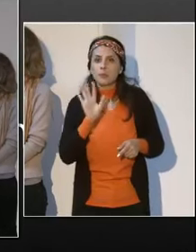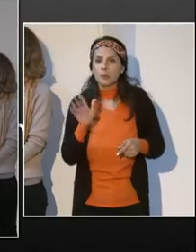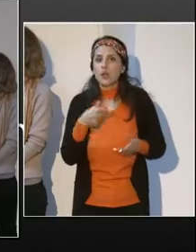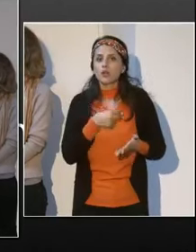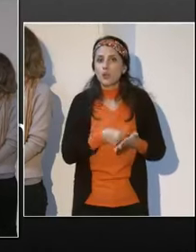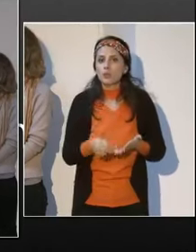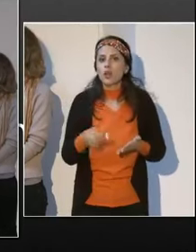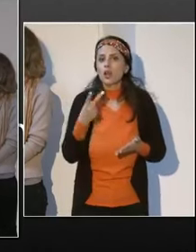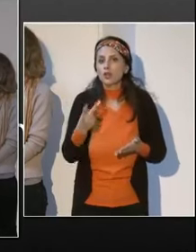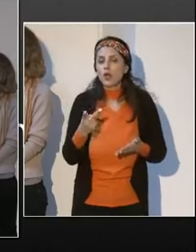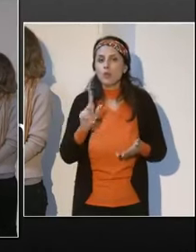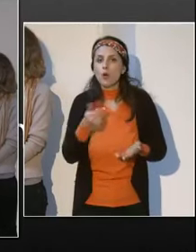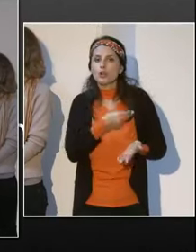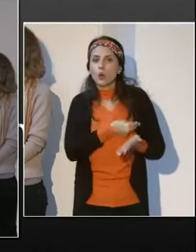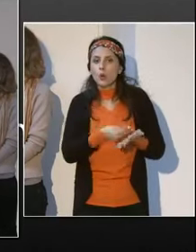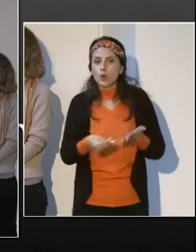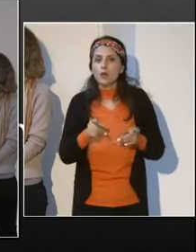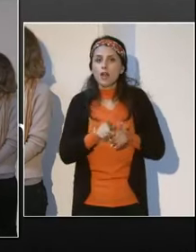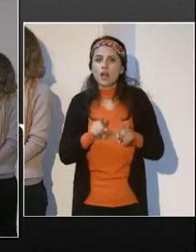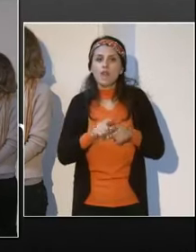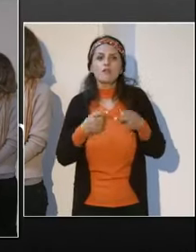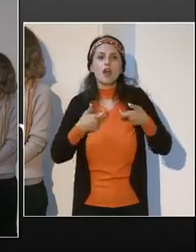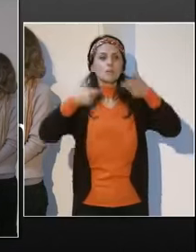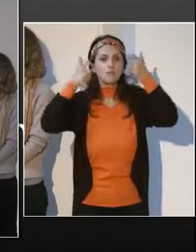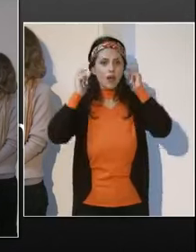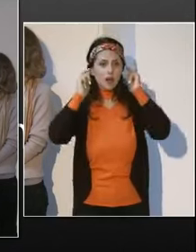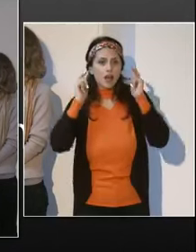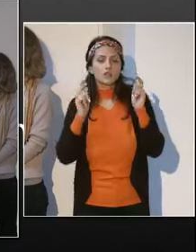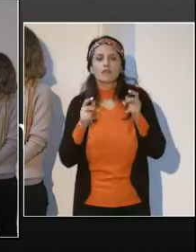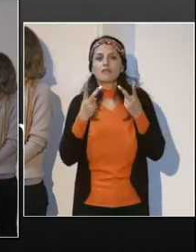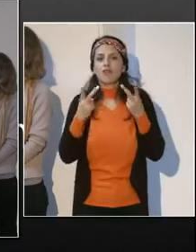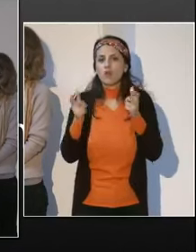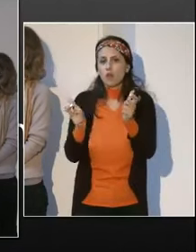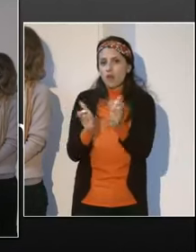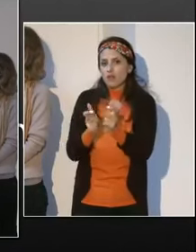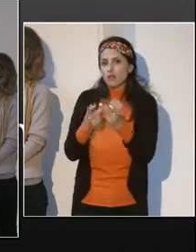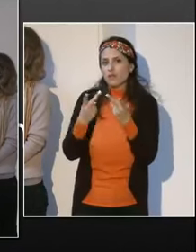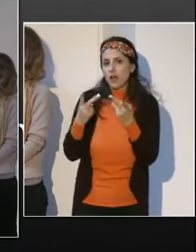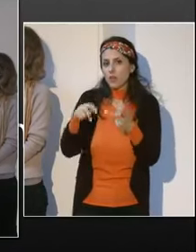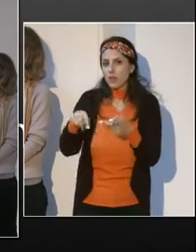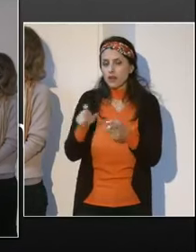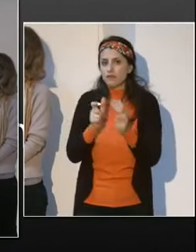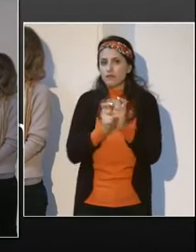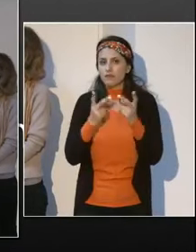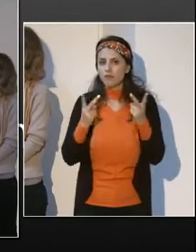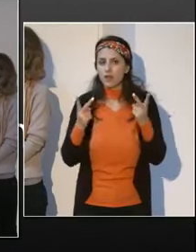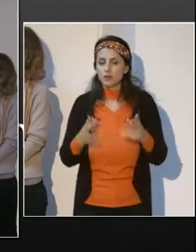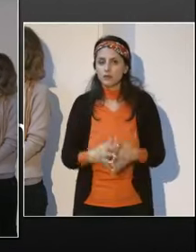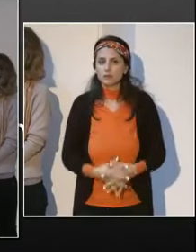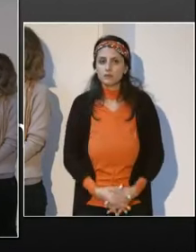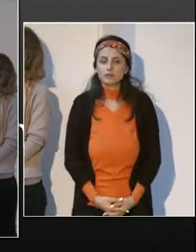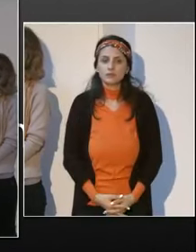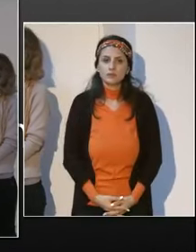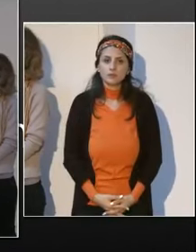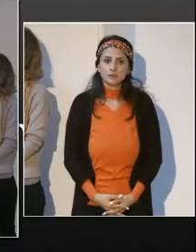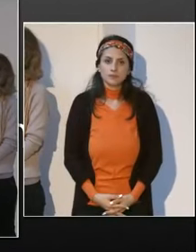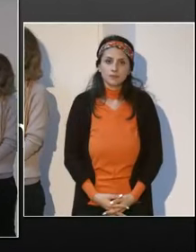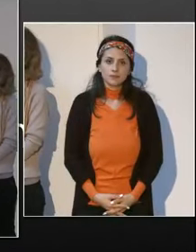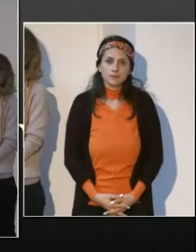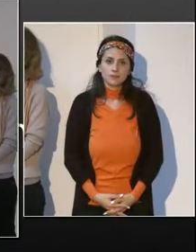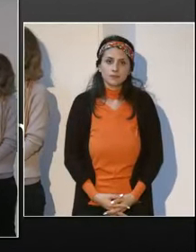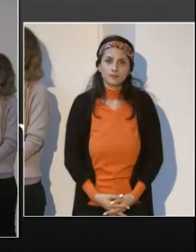mijloacele de tehnologie asistivă cuprinse in valoarea acestui voucher in egala